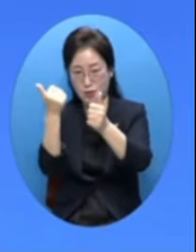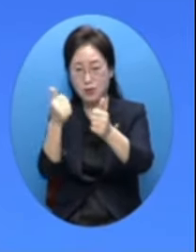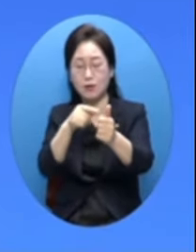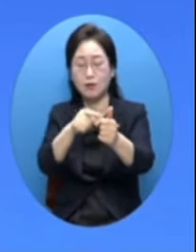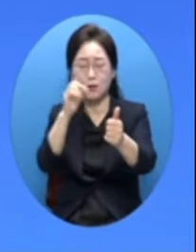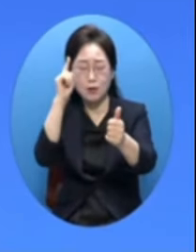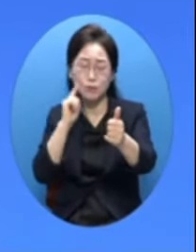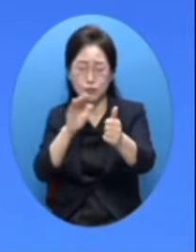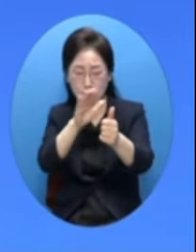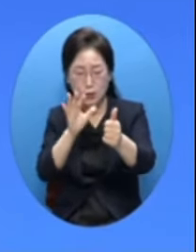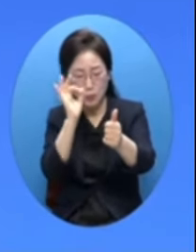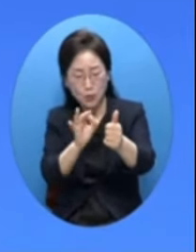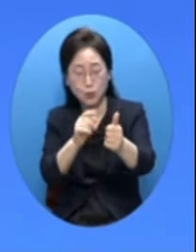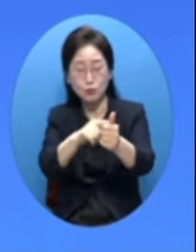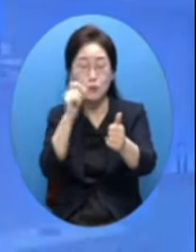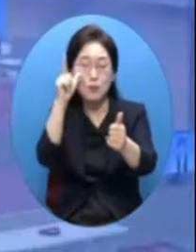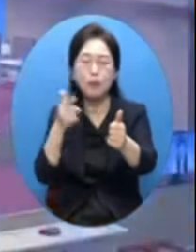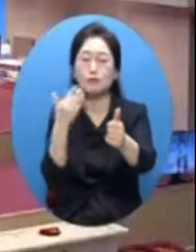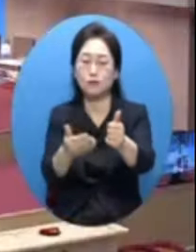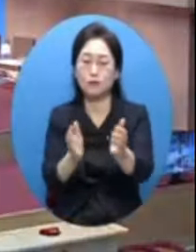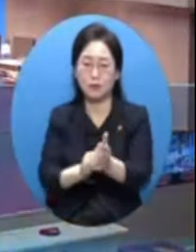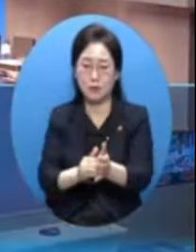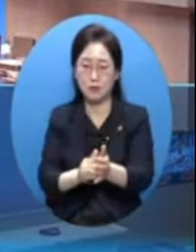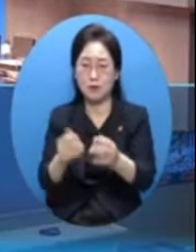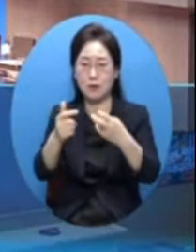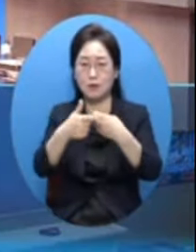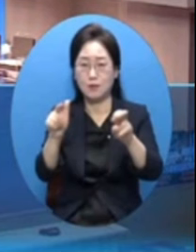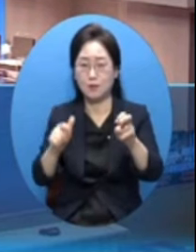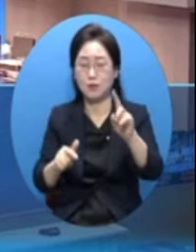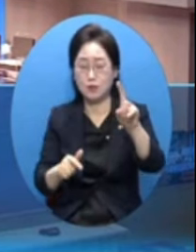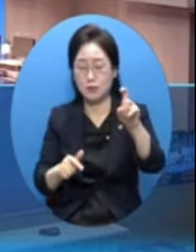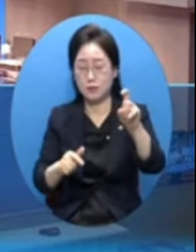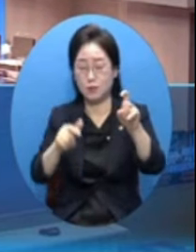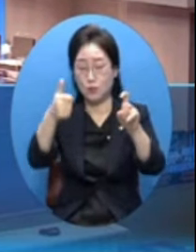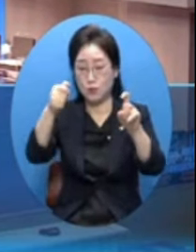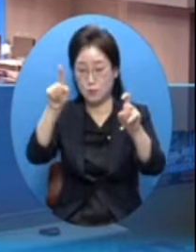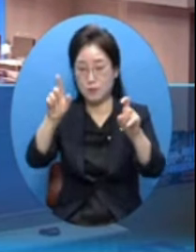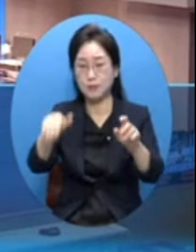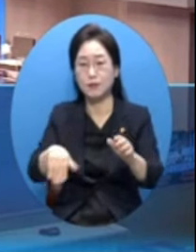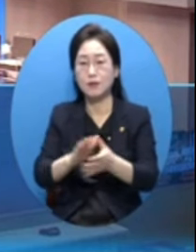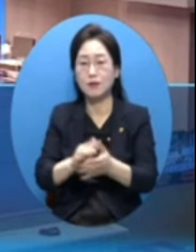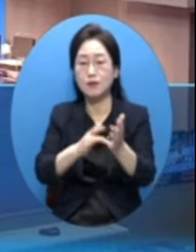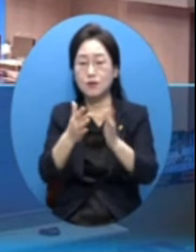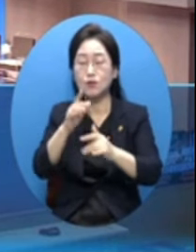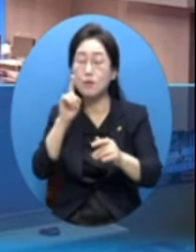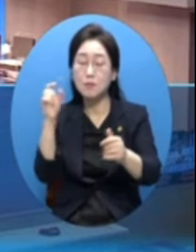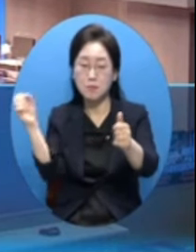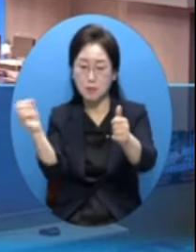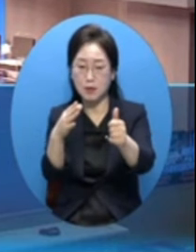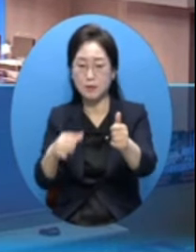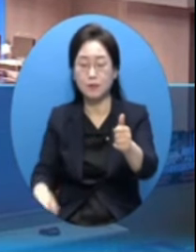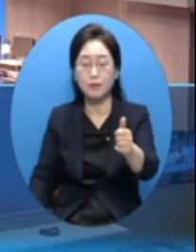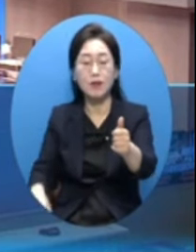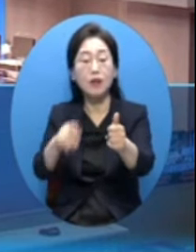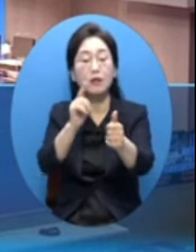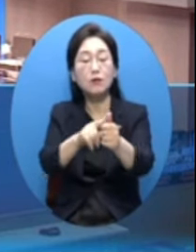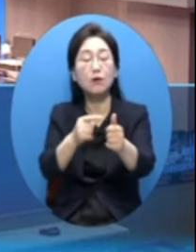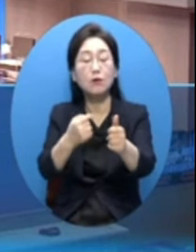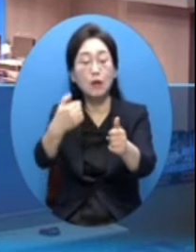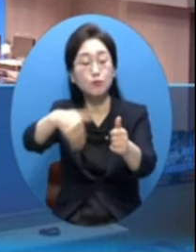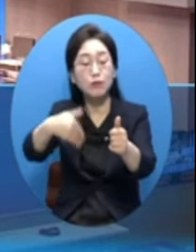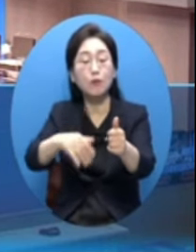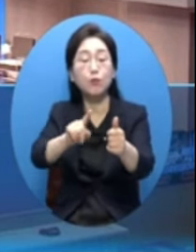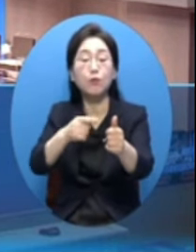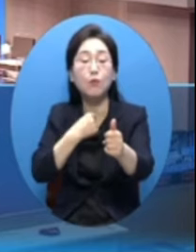불쌍히 보시고 그의 눈을 뜨게 해주셨습니다. 마가복음 10장 51절 52절입니다 예수께서 말씀하여 이르시되 내게 무엇을 하여